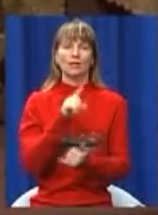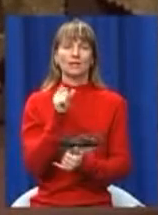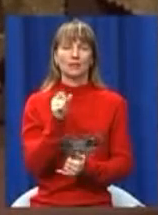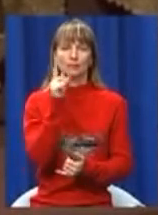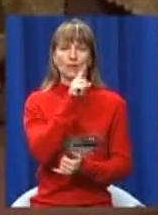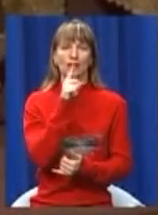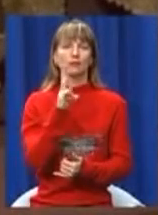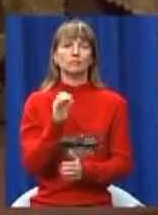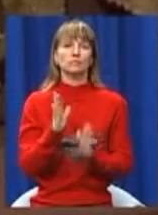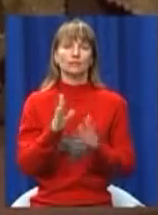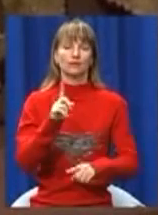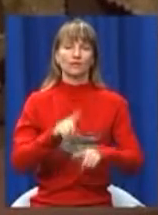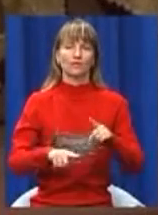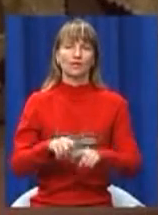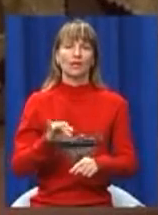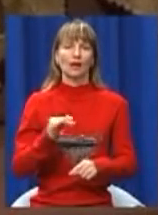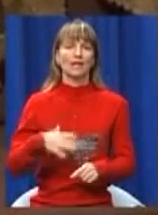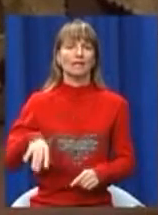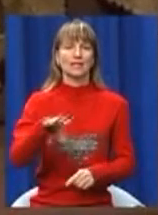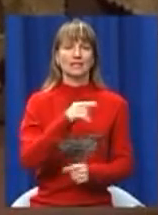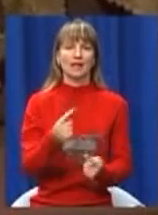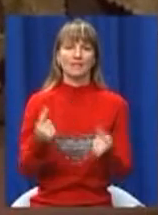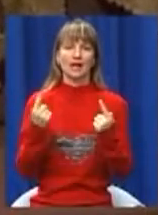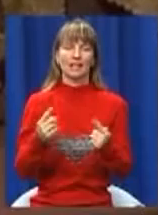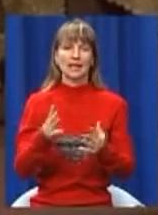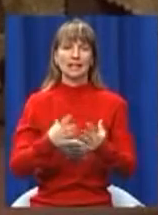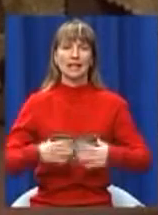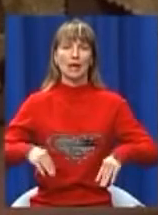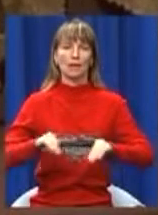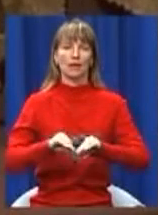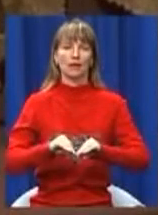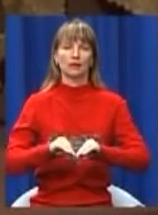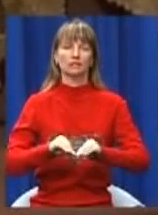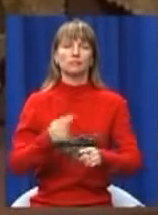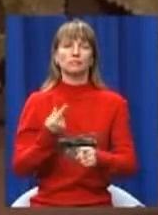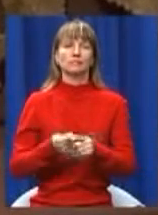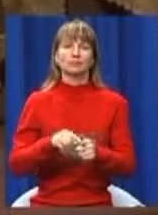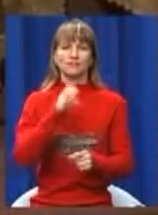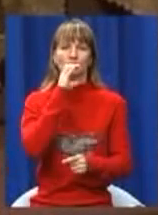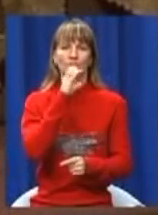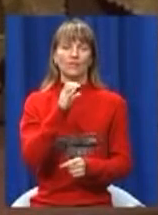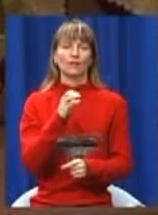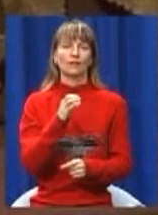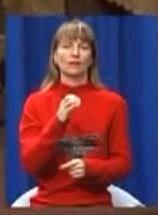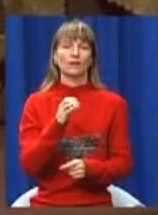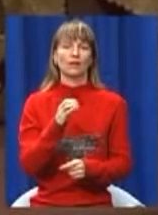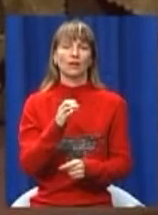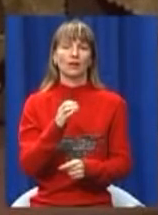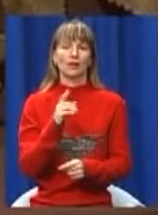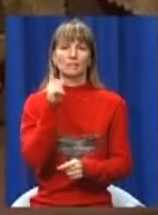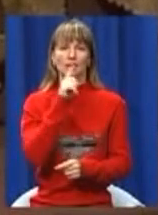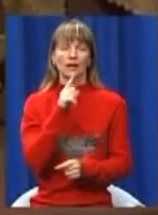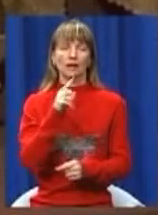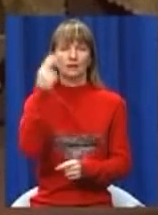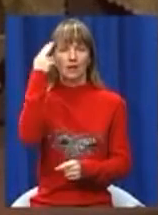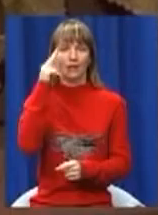дитинчатами не тільки батьки, а й вся велика родина. Тож вовчі дядьки та вовчі